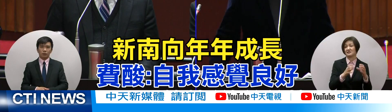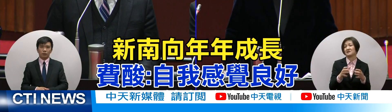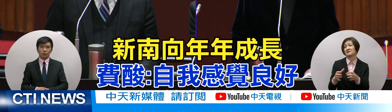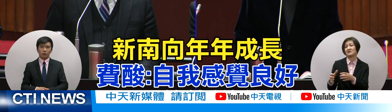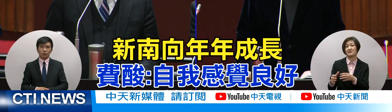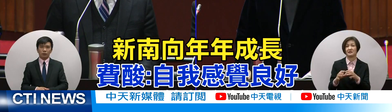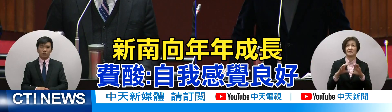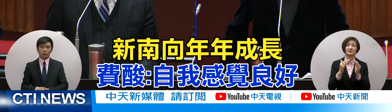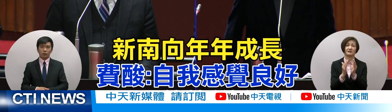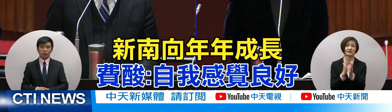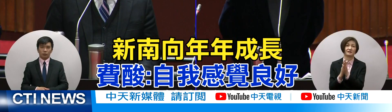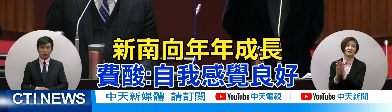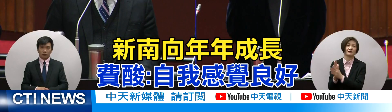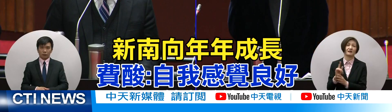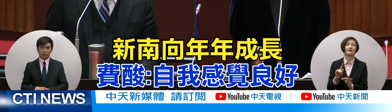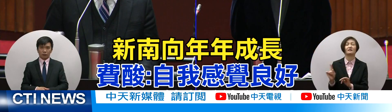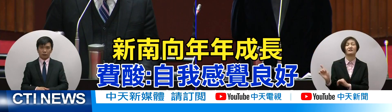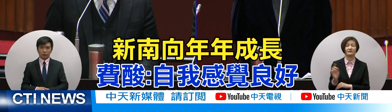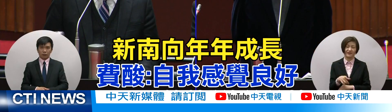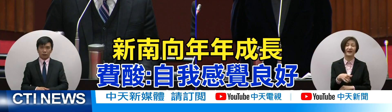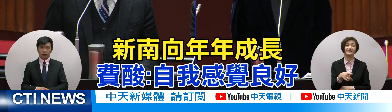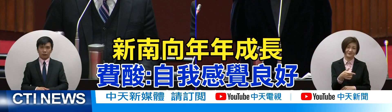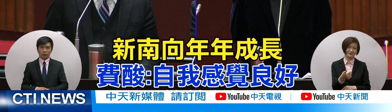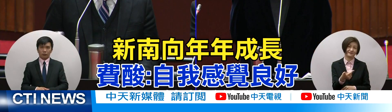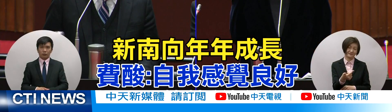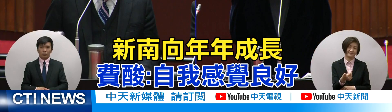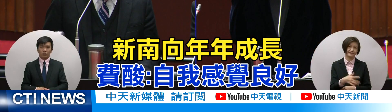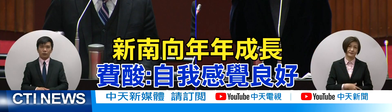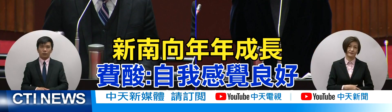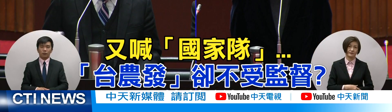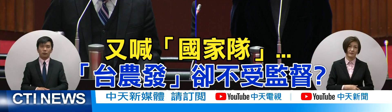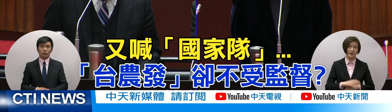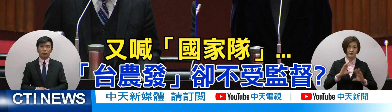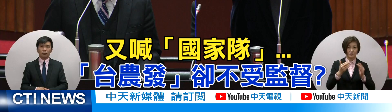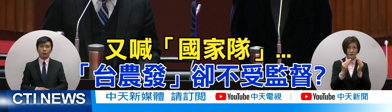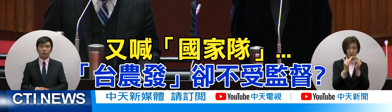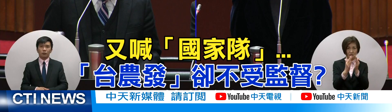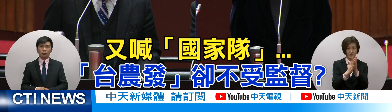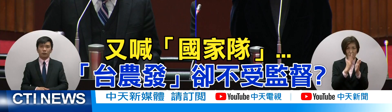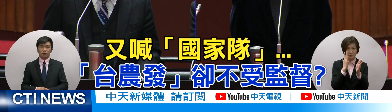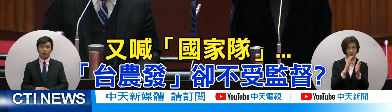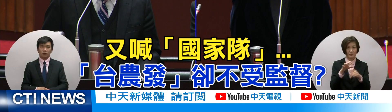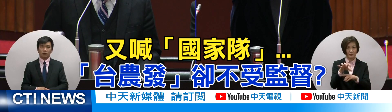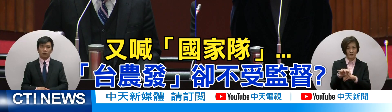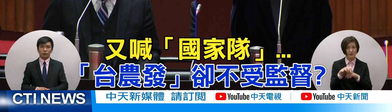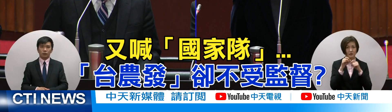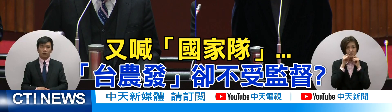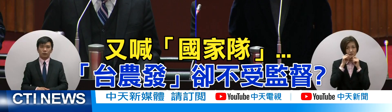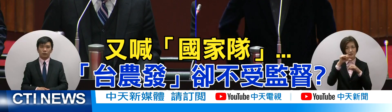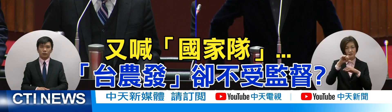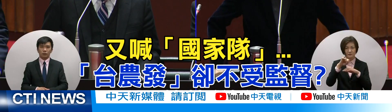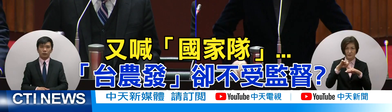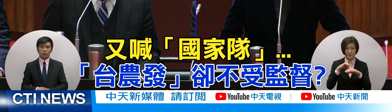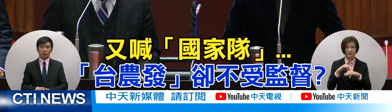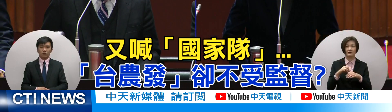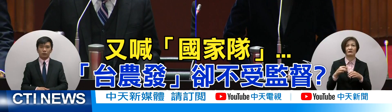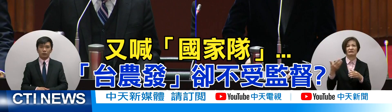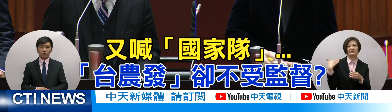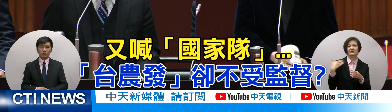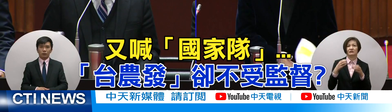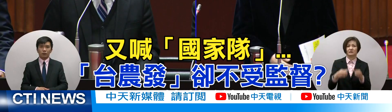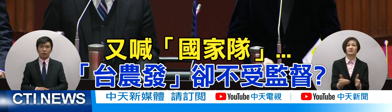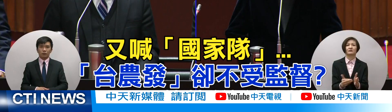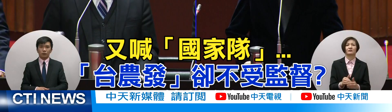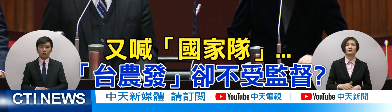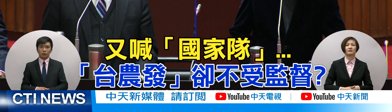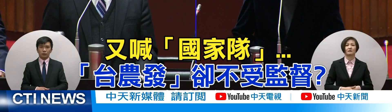啊、哦，很好了，很好。其实我们的国家队啊，农产品国家队早就成立了，有两家公